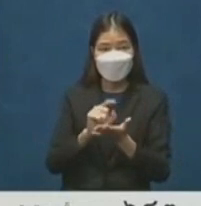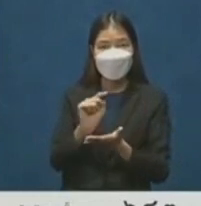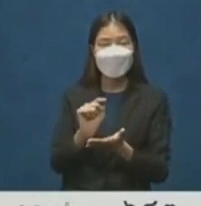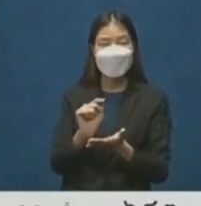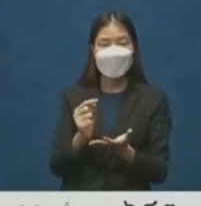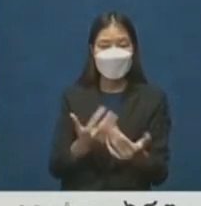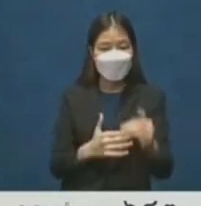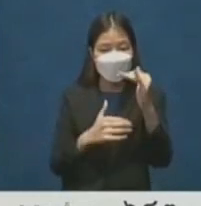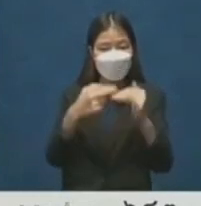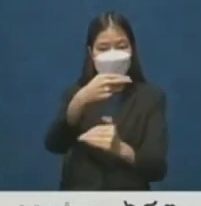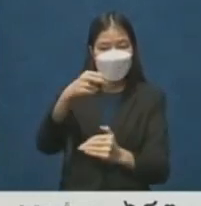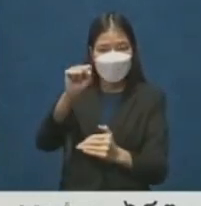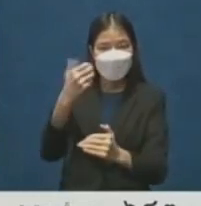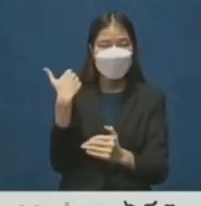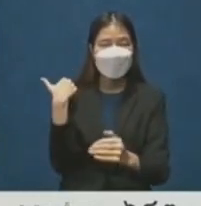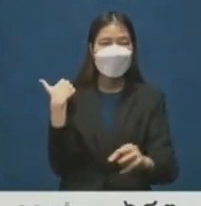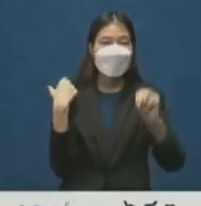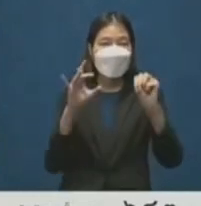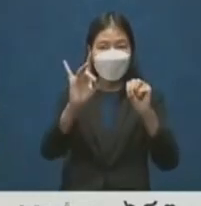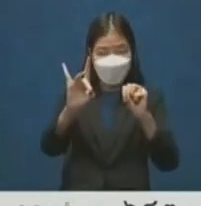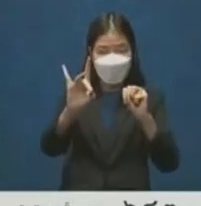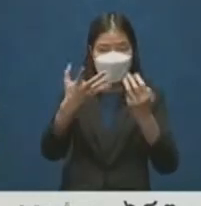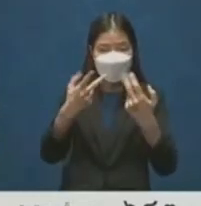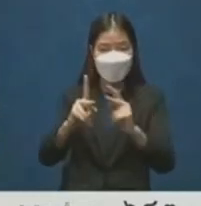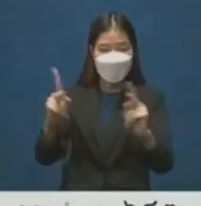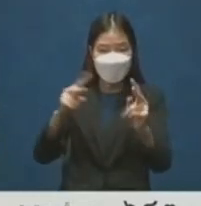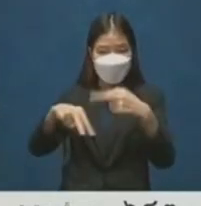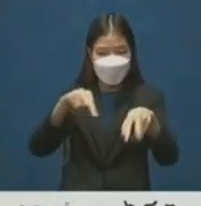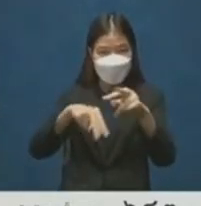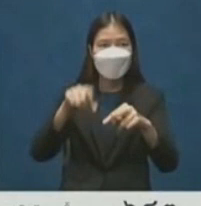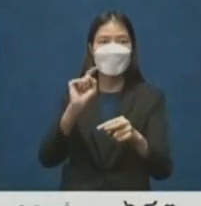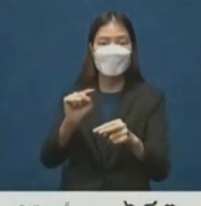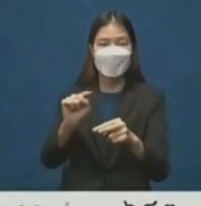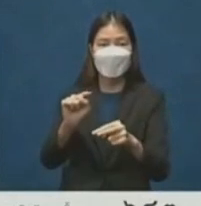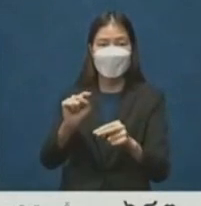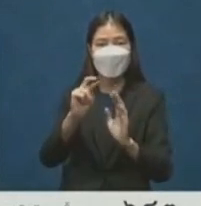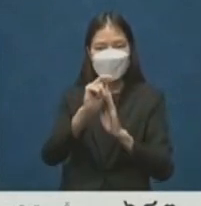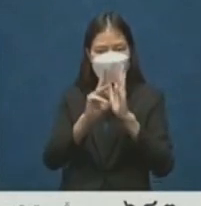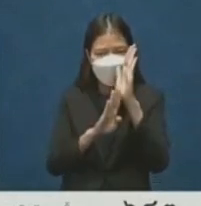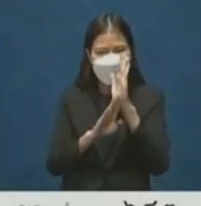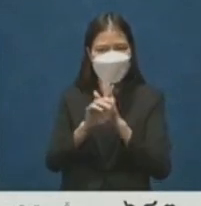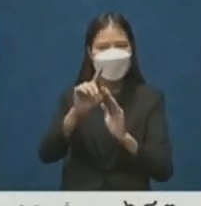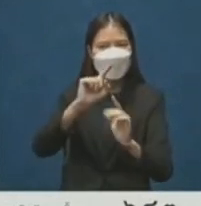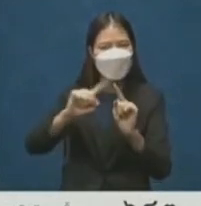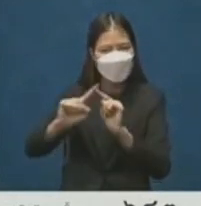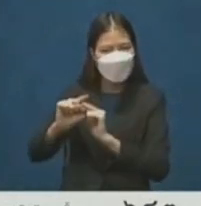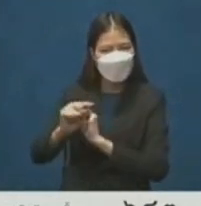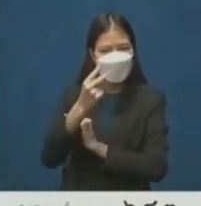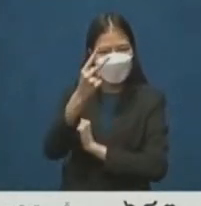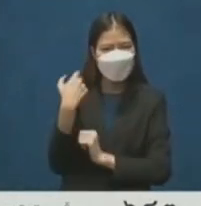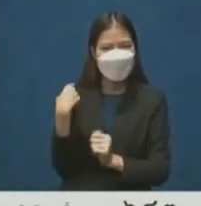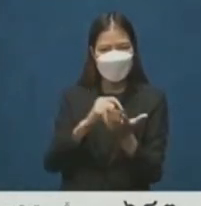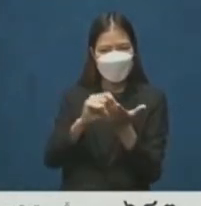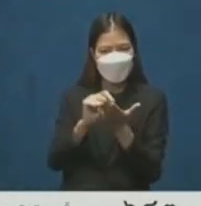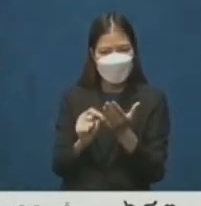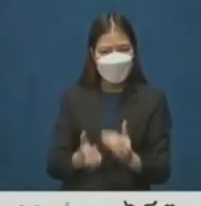ะท่านประธานครับคนที่จะไปกำหนดหลักสูตรซึ่งในมาตรา8บอกว่าคณะกรรมการที่จะดูแลเรื่องนโยบายทั้งหมดนะฮะจะเข้าใ